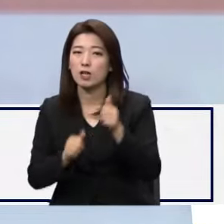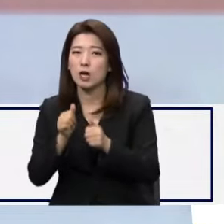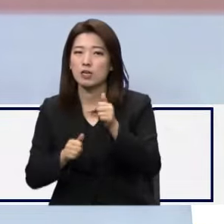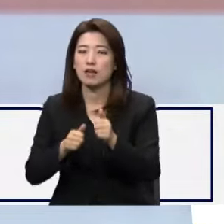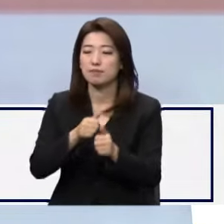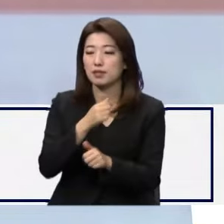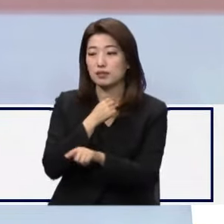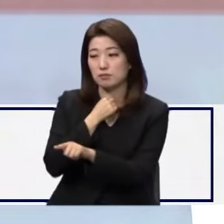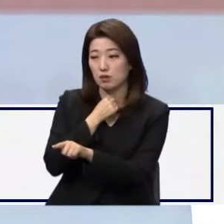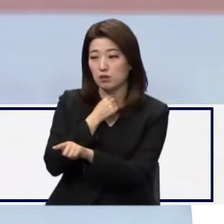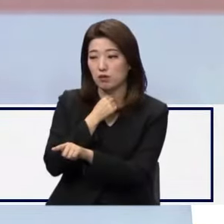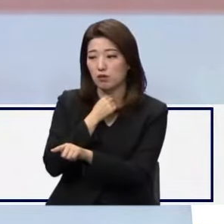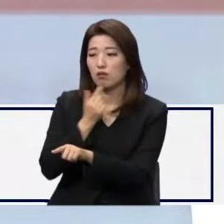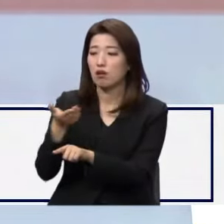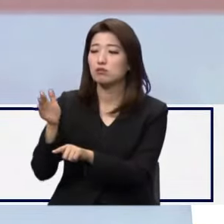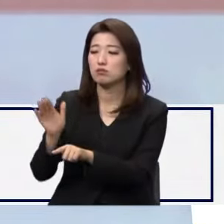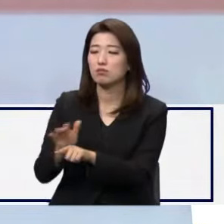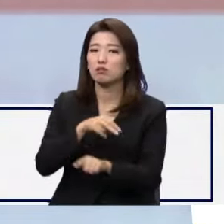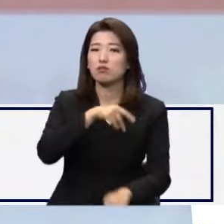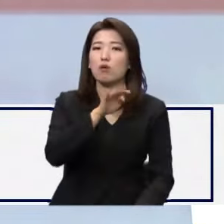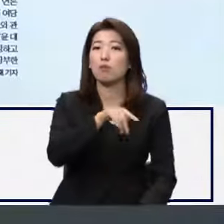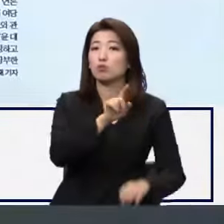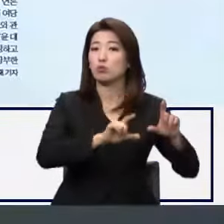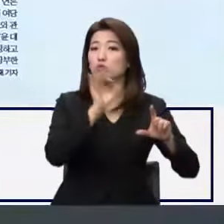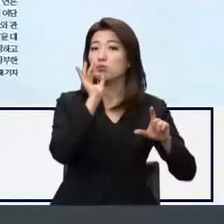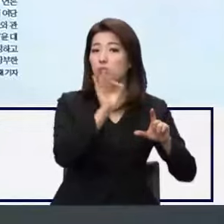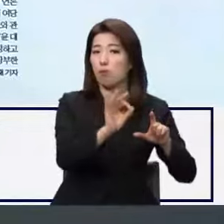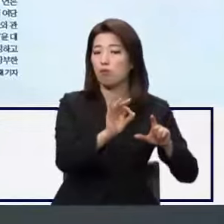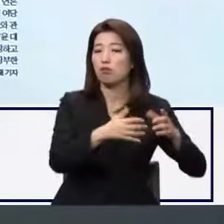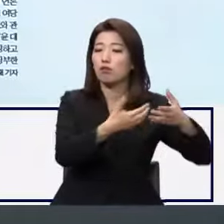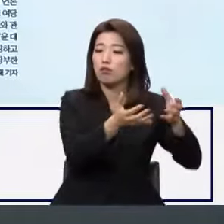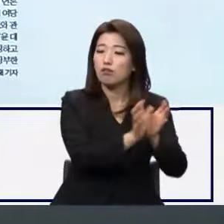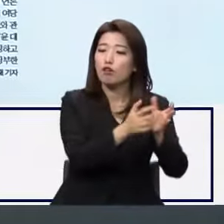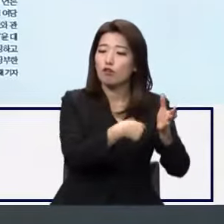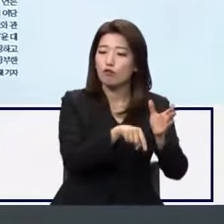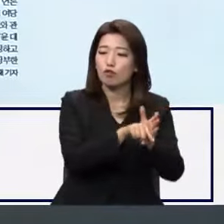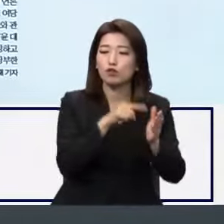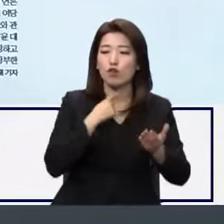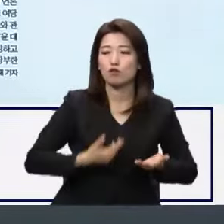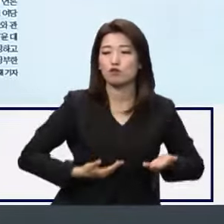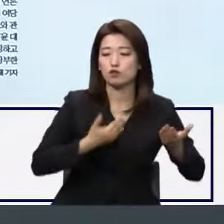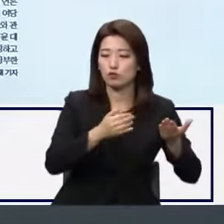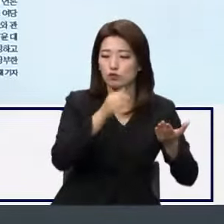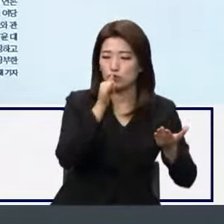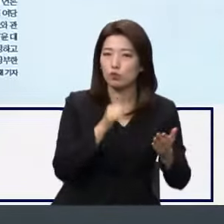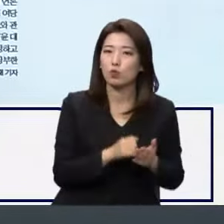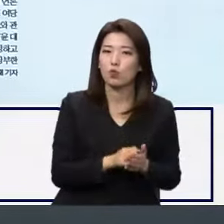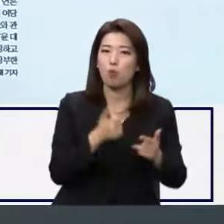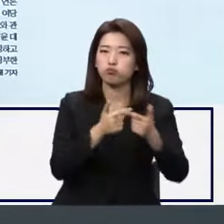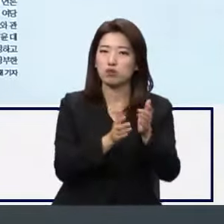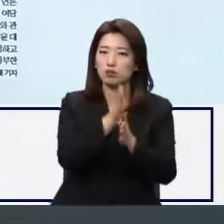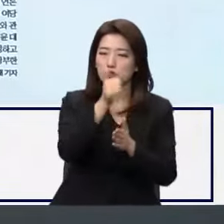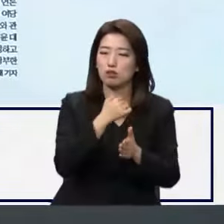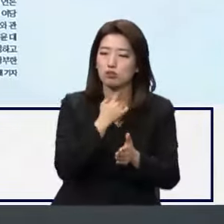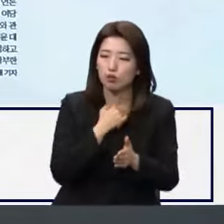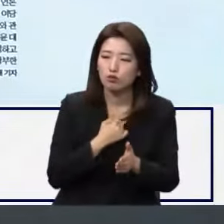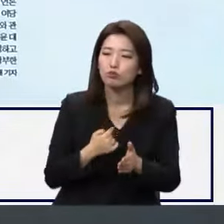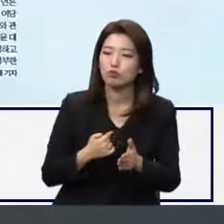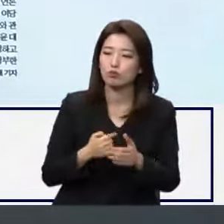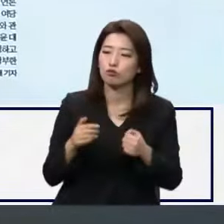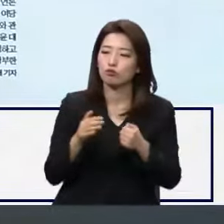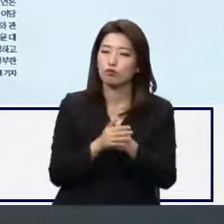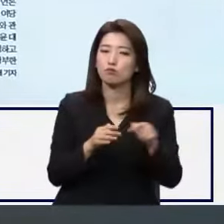가질 수 있지 않느냐라고 저는 조심스럽게 분석합니다네 서병수 의원도 명분이 없는게 아니다라고 말씀을 또 하셨어요 그거 결을